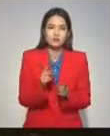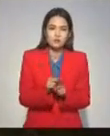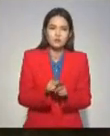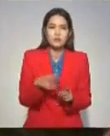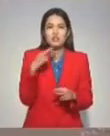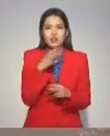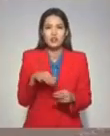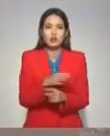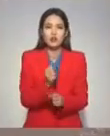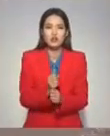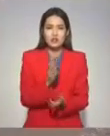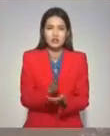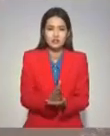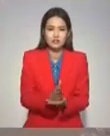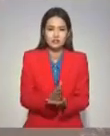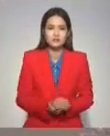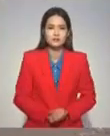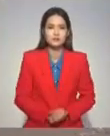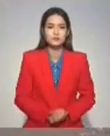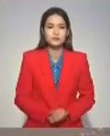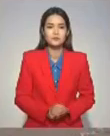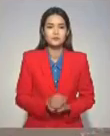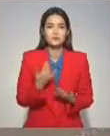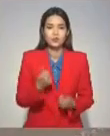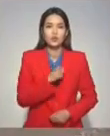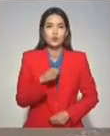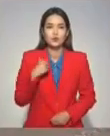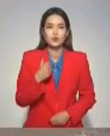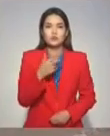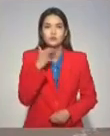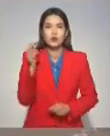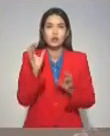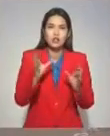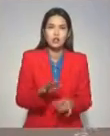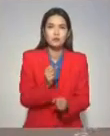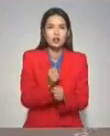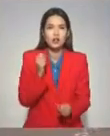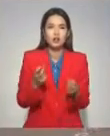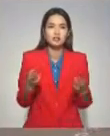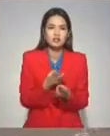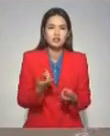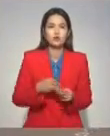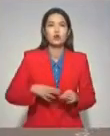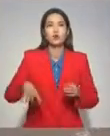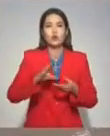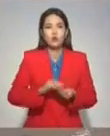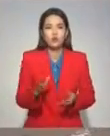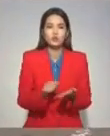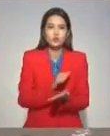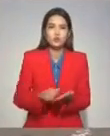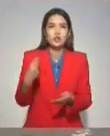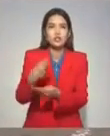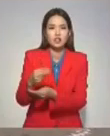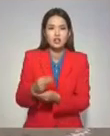да бар. Сейчас много компонентов. Қазіргі өнімдерде түрлі зиянды компоненттер мен майларды қолданады. Оның қорытылуы қиын. Құжаттарды да сатып